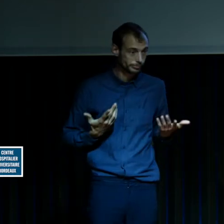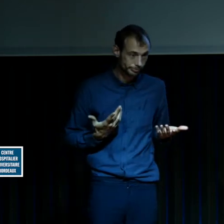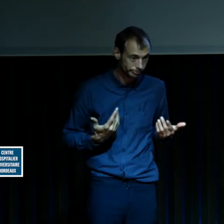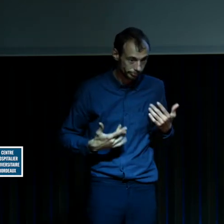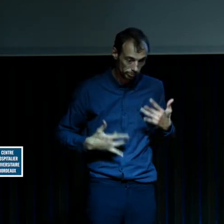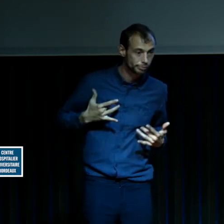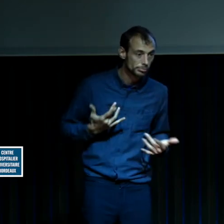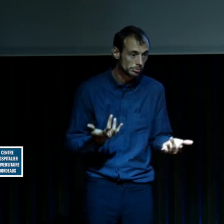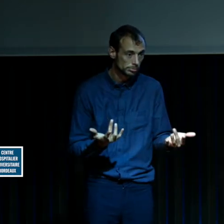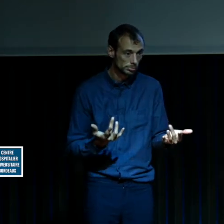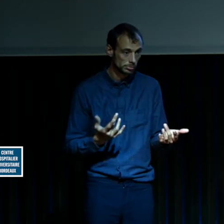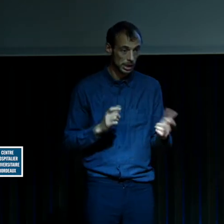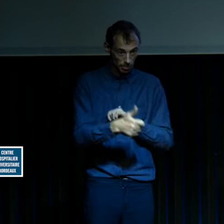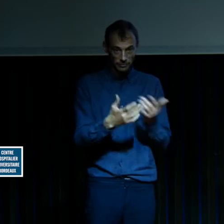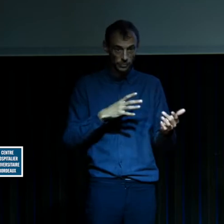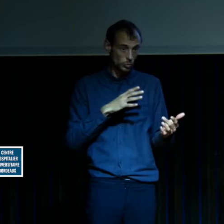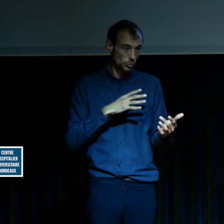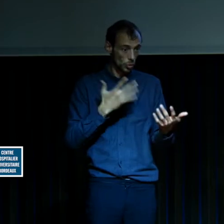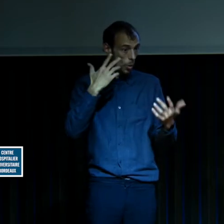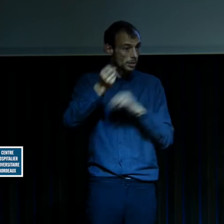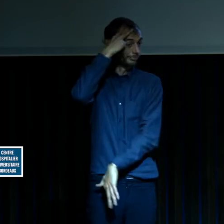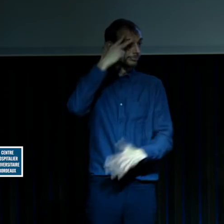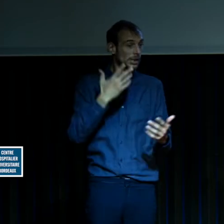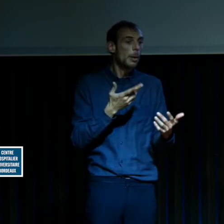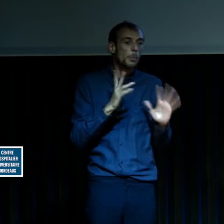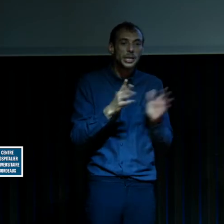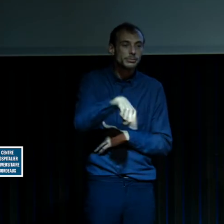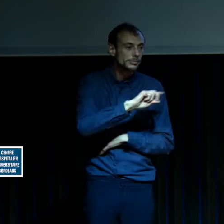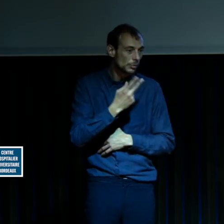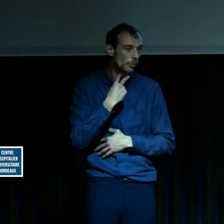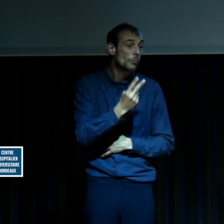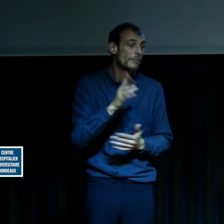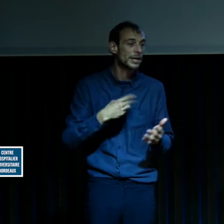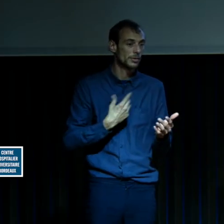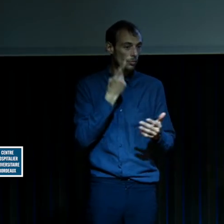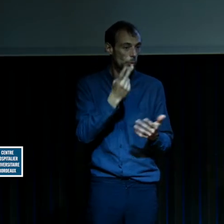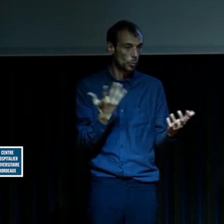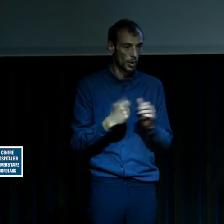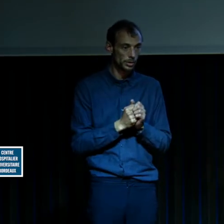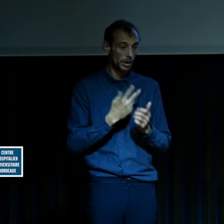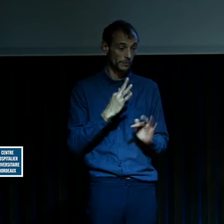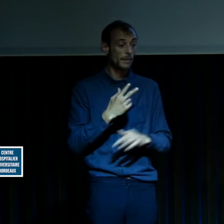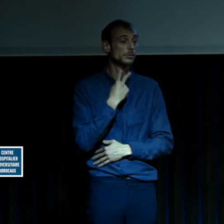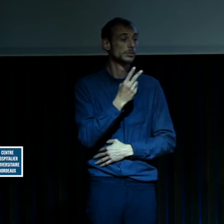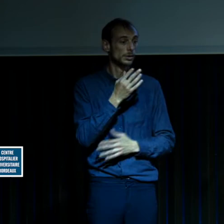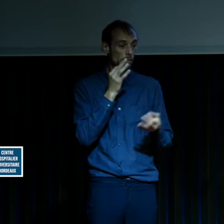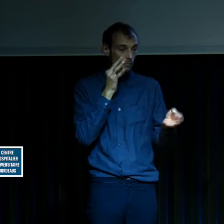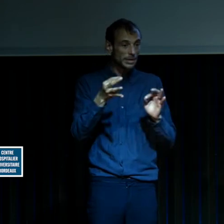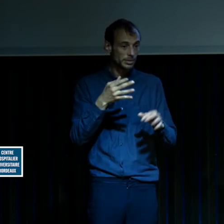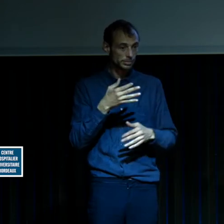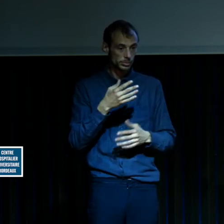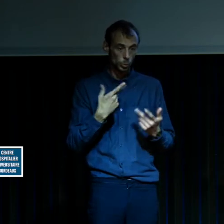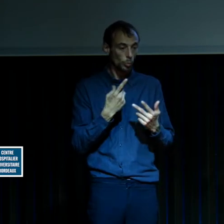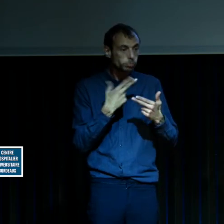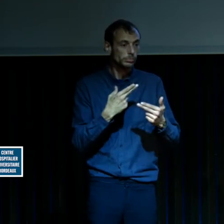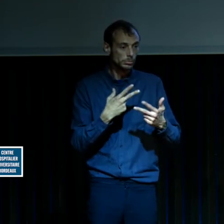comme vous l'entendez, mon séquelle principale c'est l'aphasie, donc trouble du langage, et à côté j'ai aussi